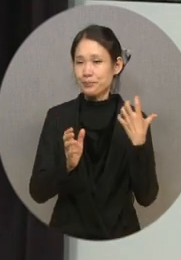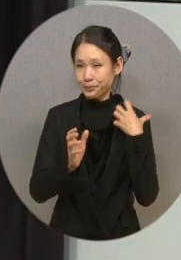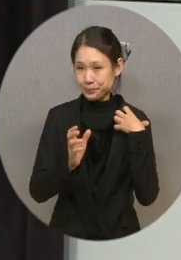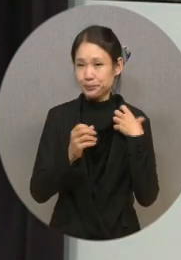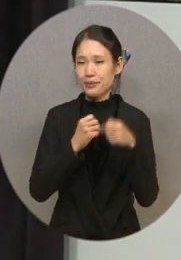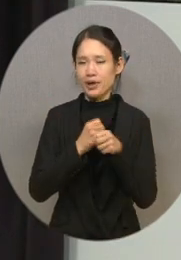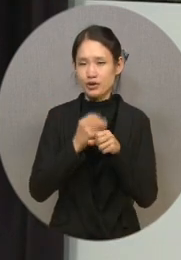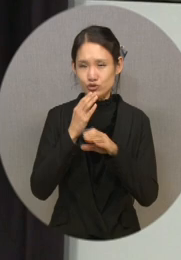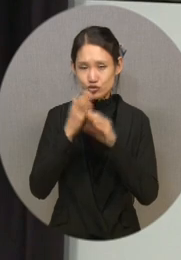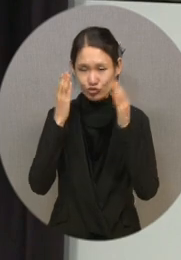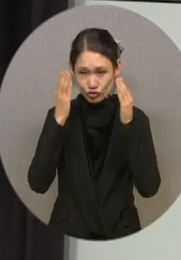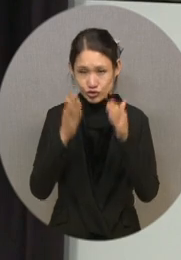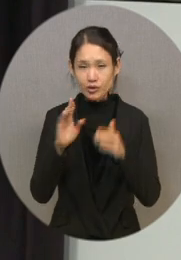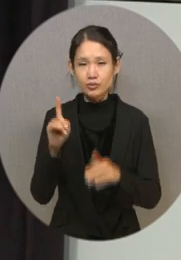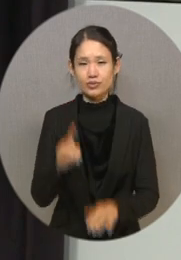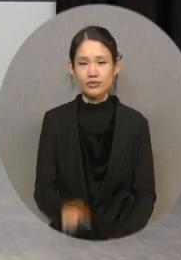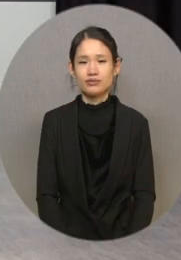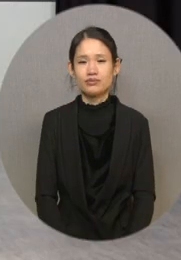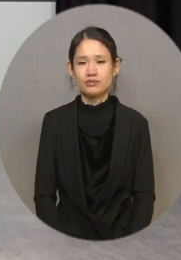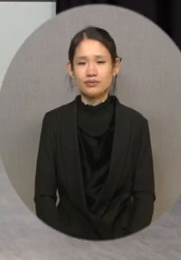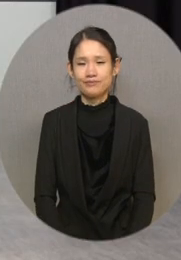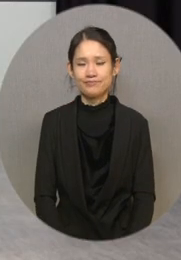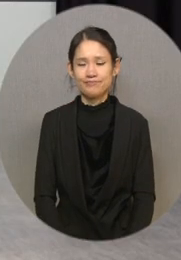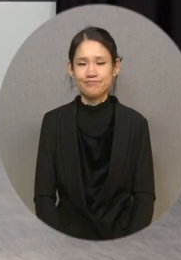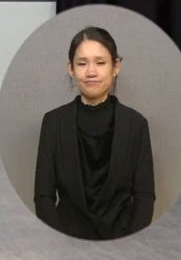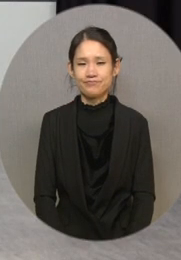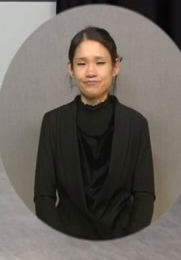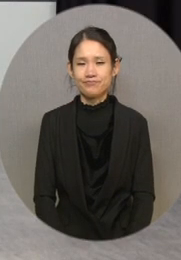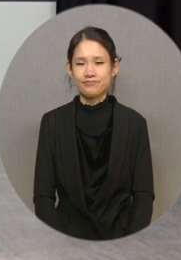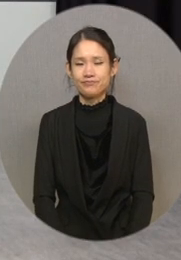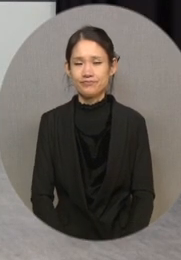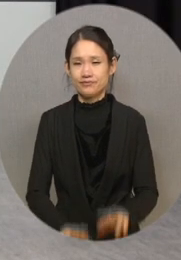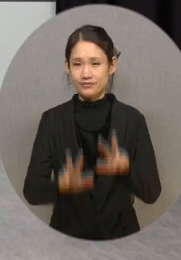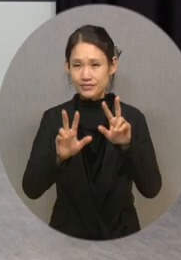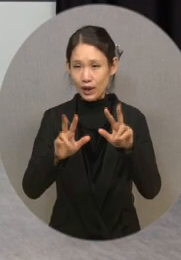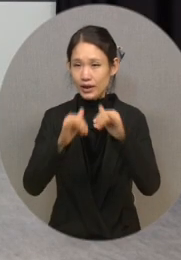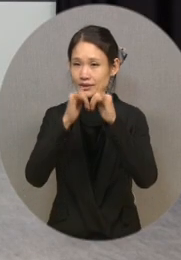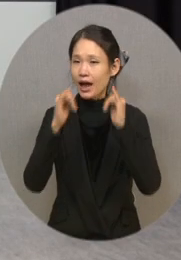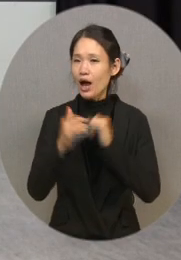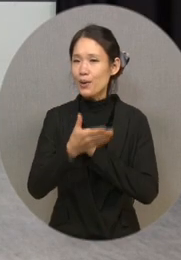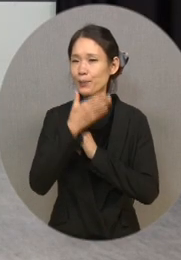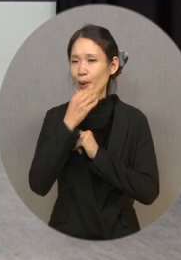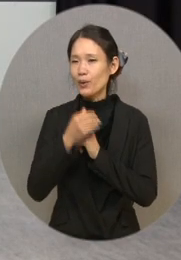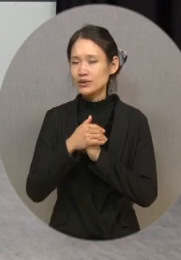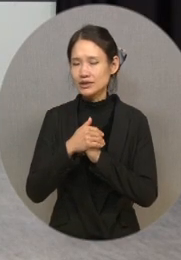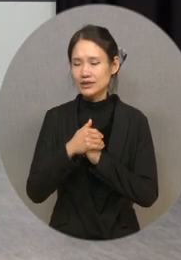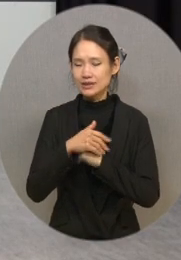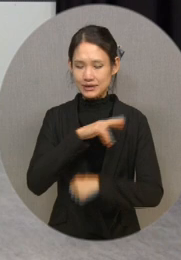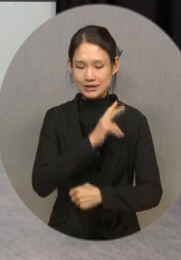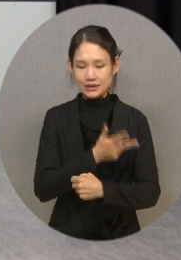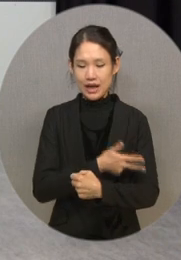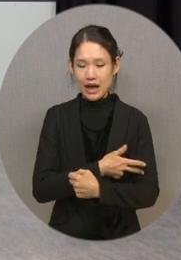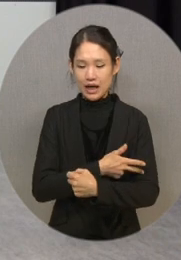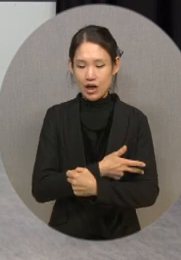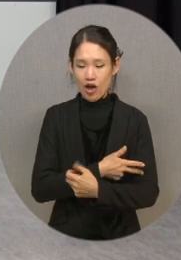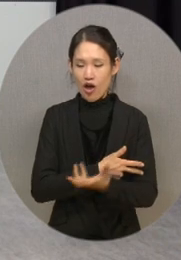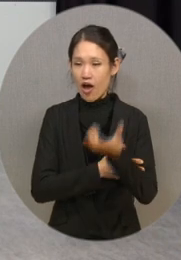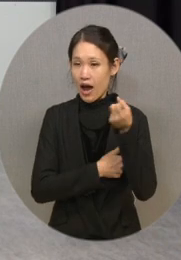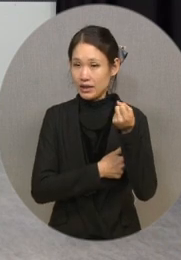데 중점을 두셨나요? 그 지금은 사회복지사 자격증을 갖고 있는